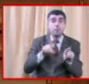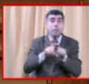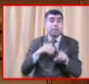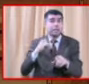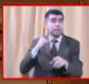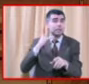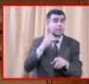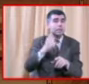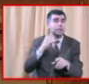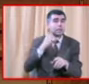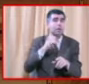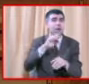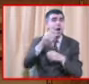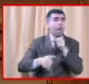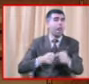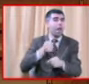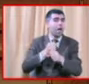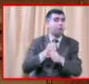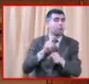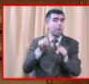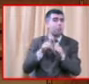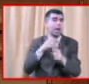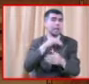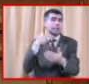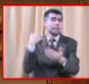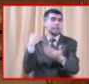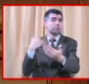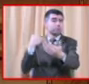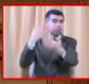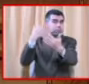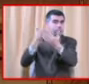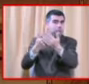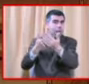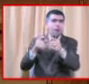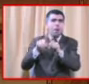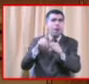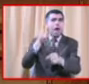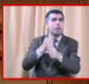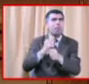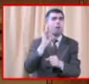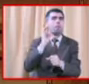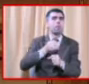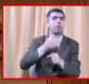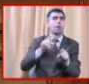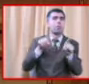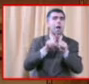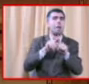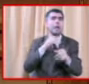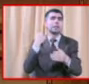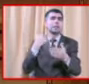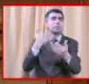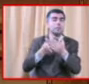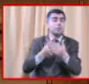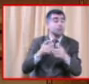نفس السلوك مع الناس. واحد الاستراتيجيه، لان هذا ورش، هذه استراتيجيه خص الحكومه تحمل مسؤوليتها، لان هذه